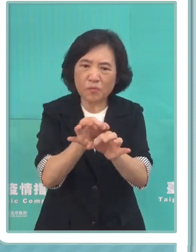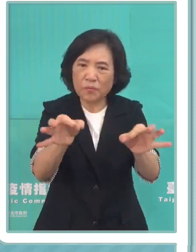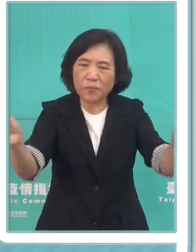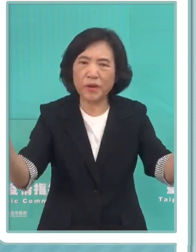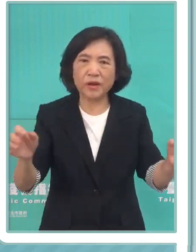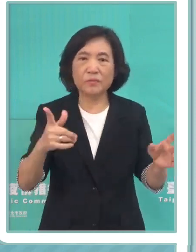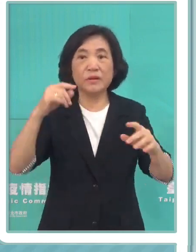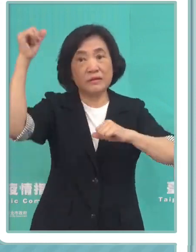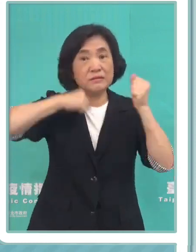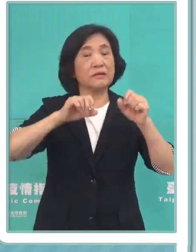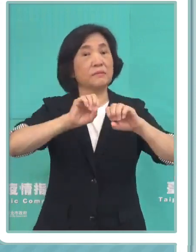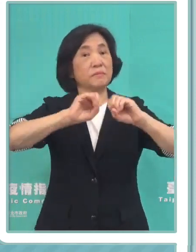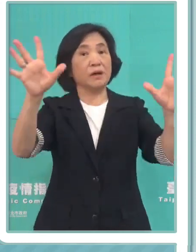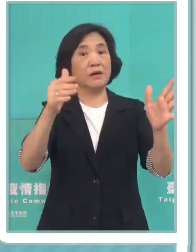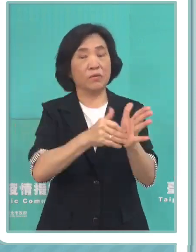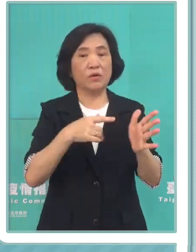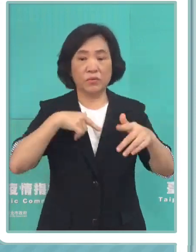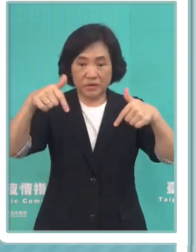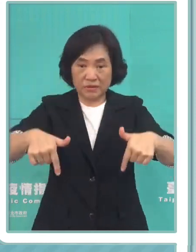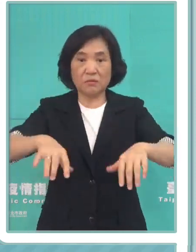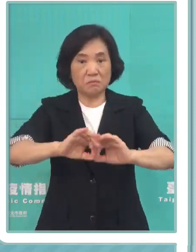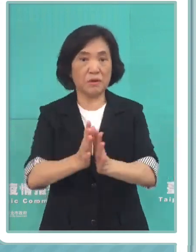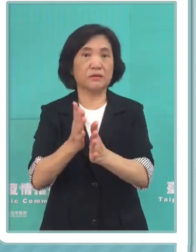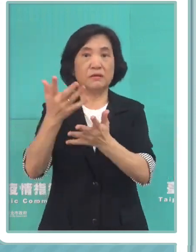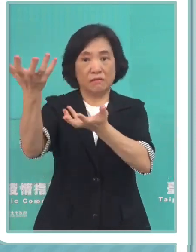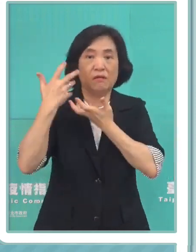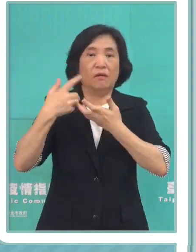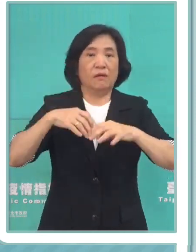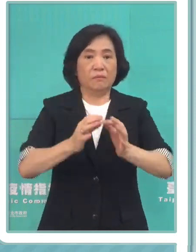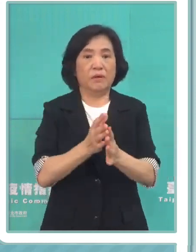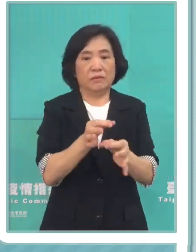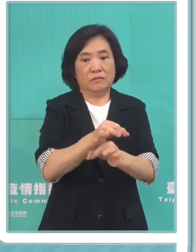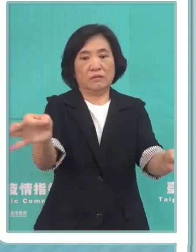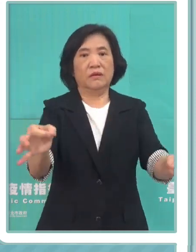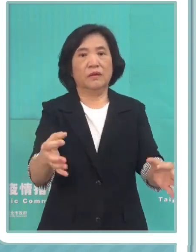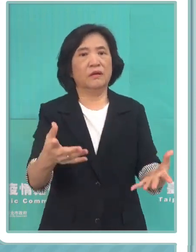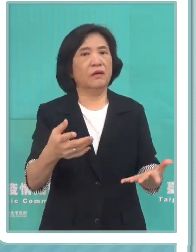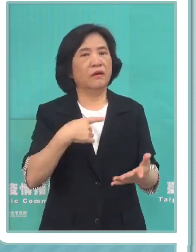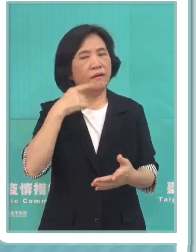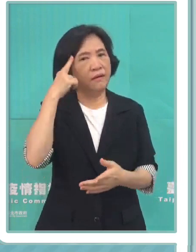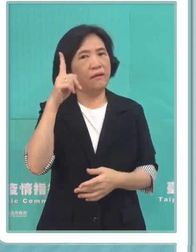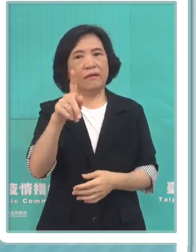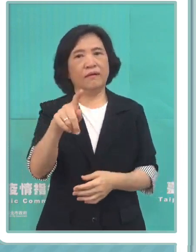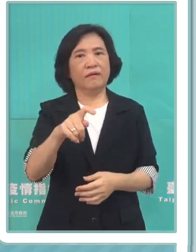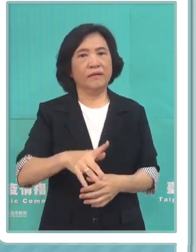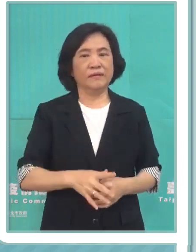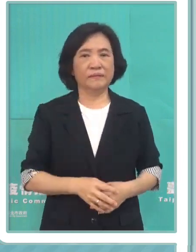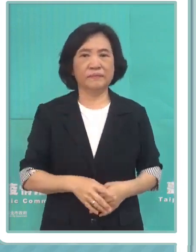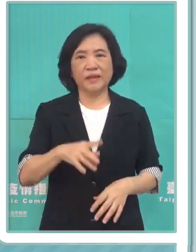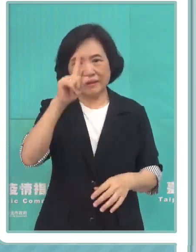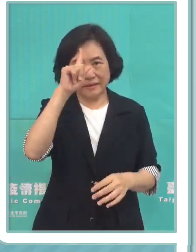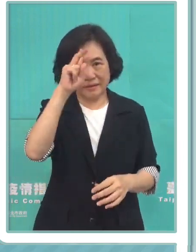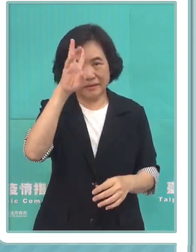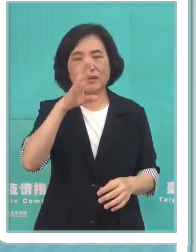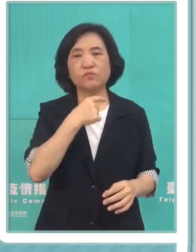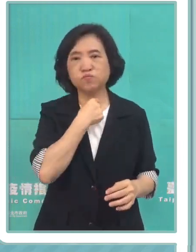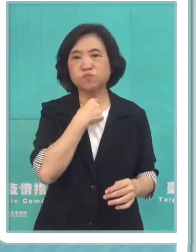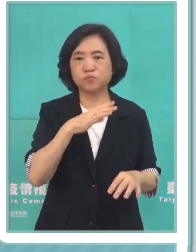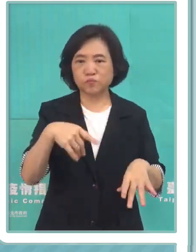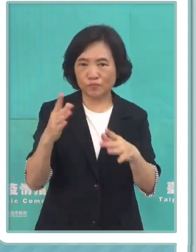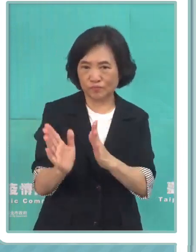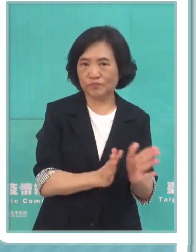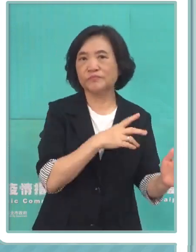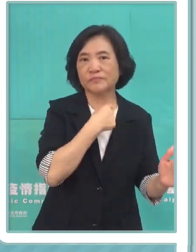不是你早上公布哦，我们下午就有办法哦发布说我们要怎么做，所以要几天的时间来做准